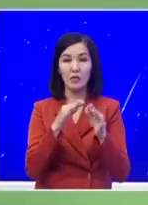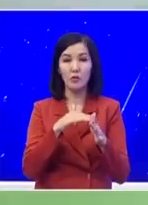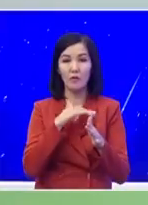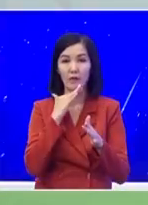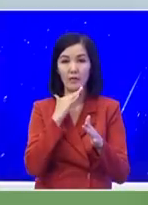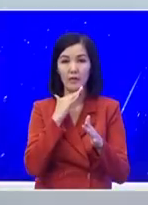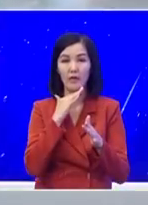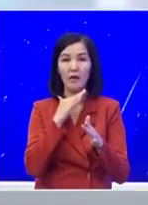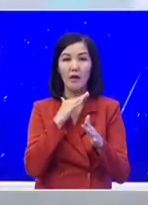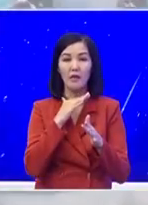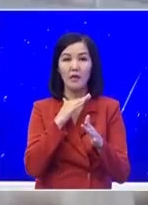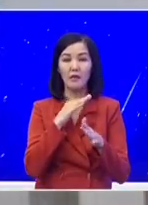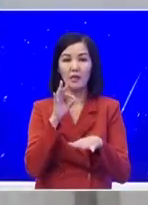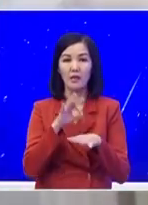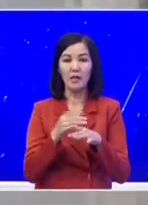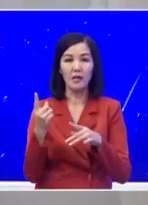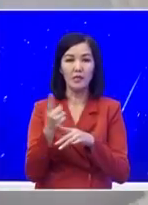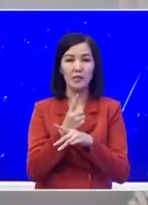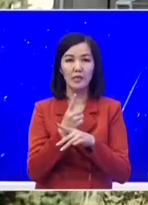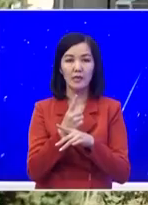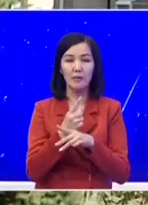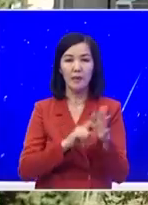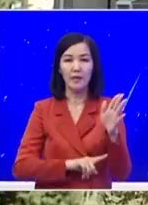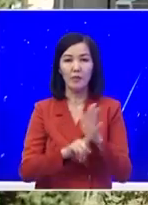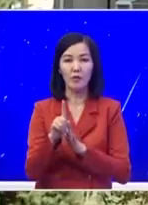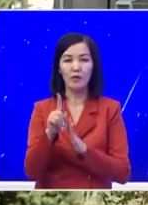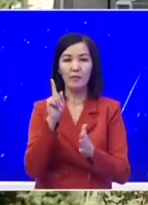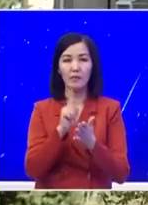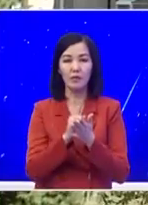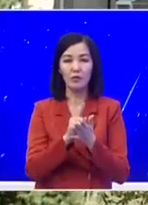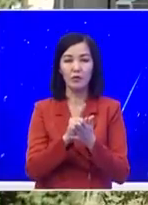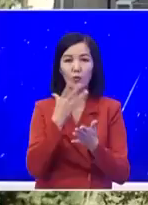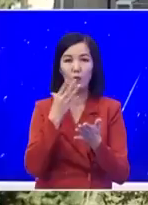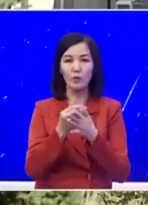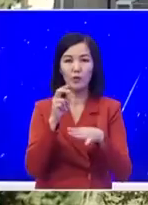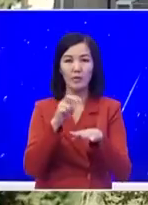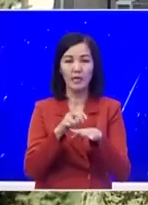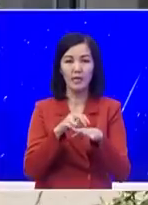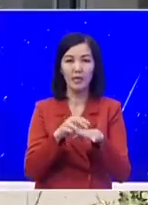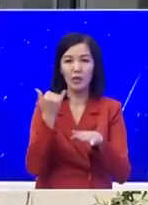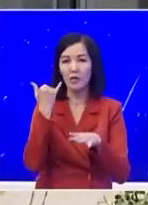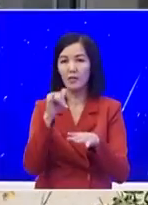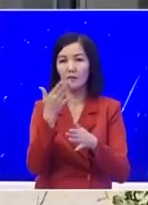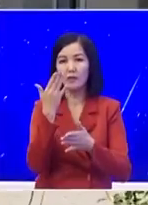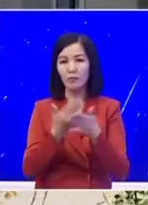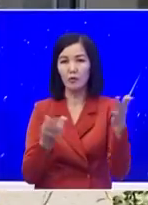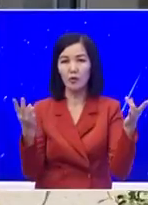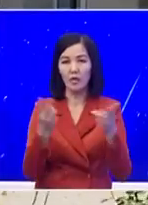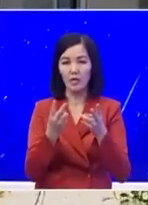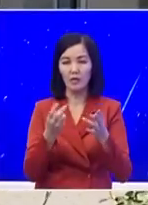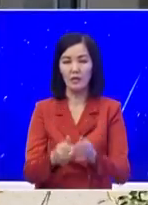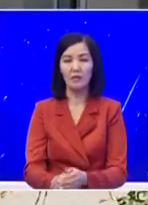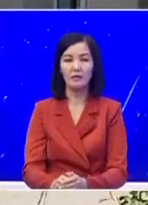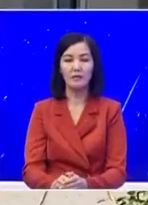жеткілікті. Сонымен қатар мамандар дерттің алғашқы белгілері пайда болғанда міндетті түрде учаскелік дәрігерге жүгіну керектігін